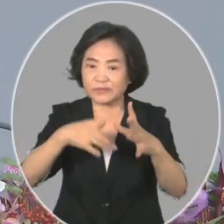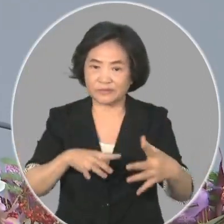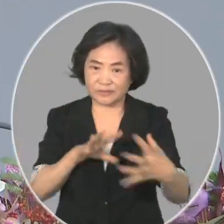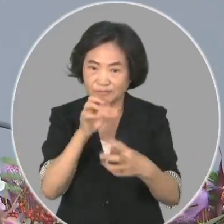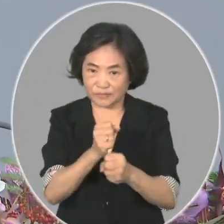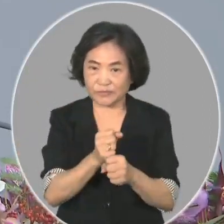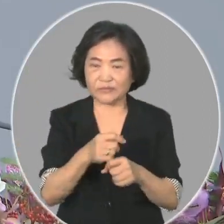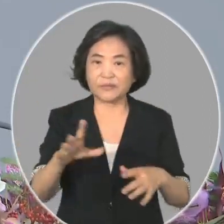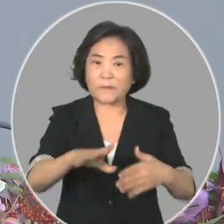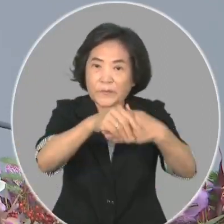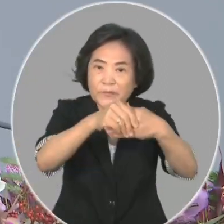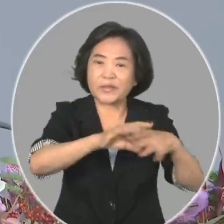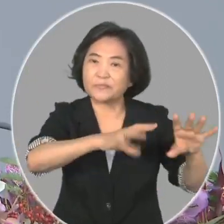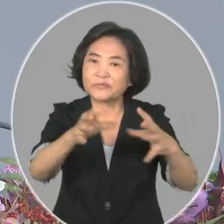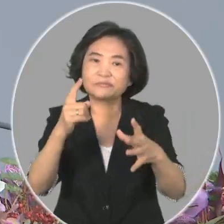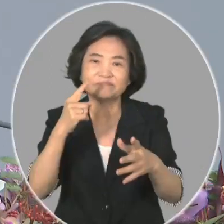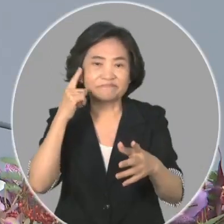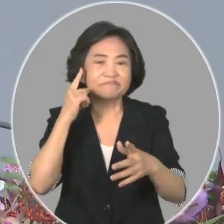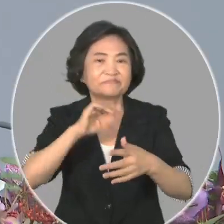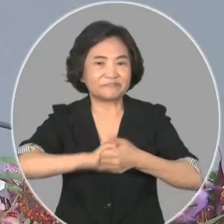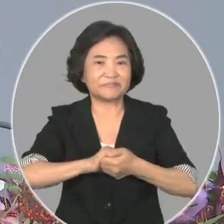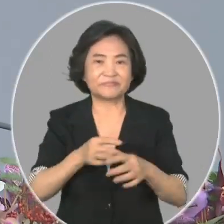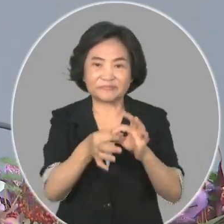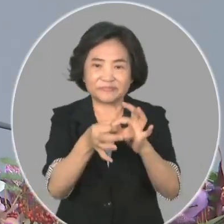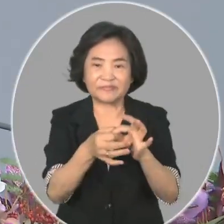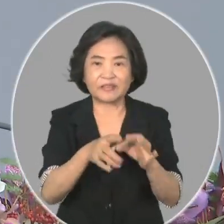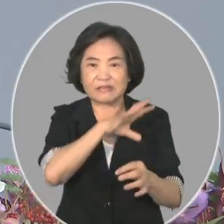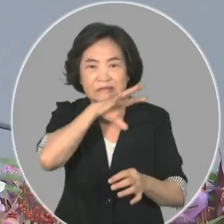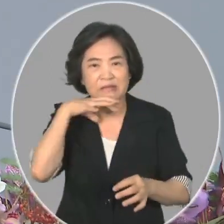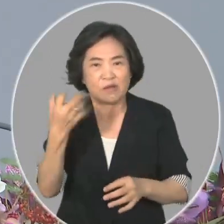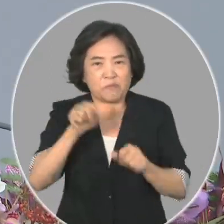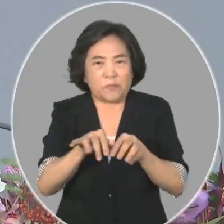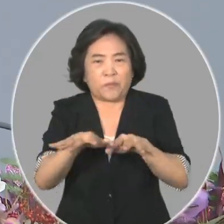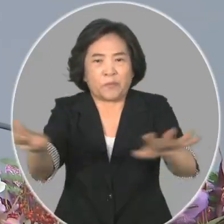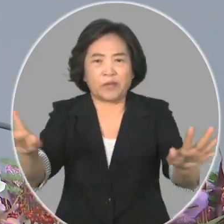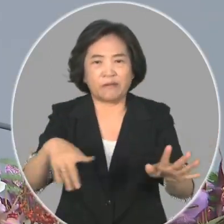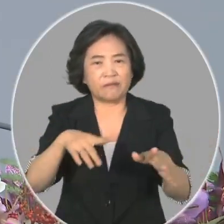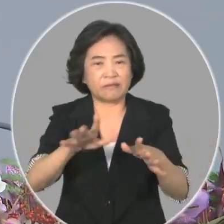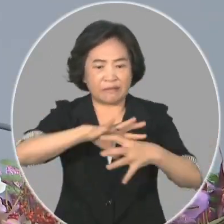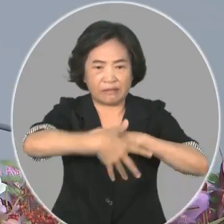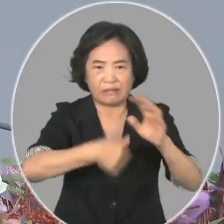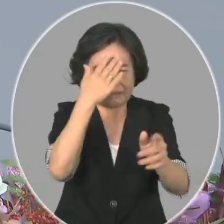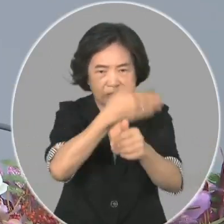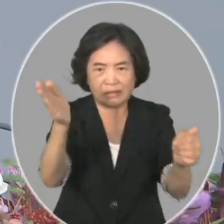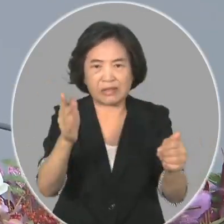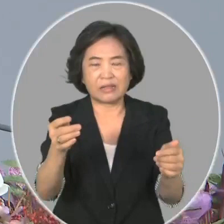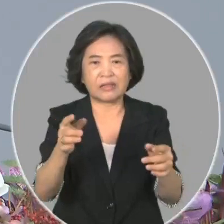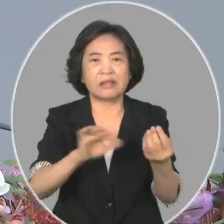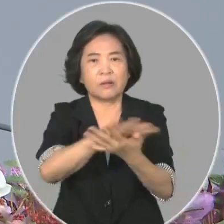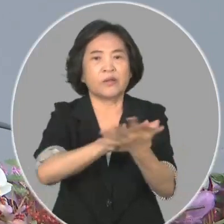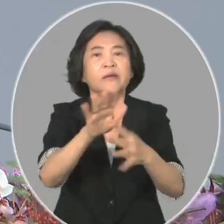民主盟友紧密连结。当威权主义的扩张逐渐威胁全球秩序的同